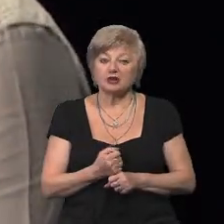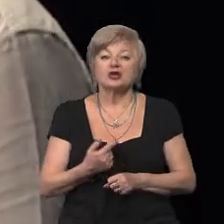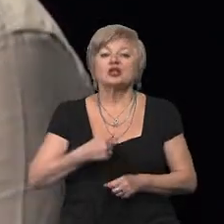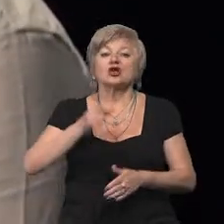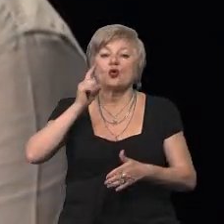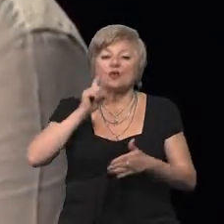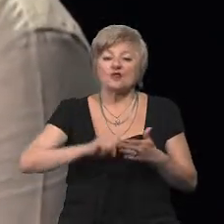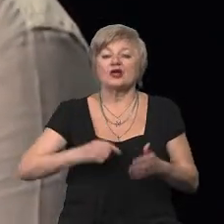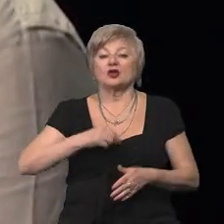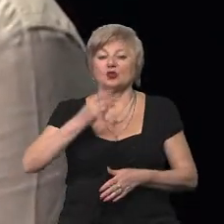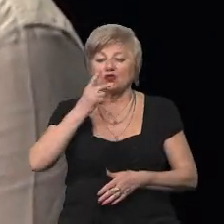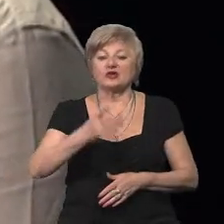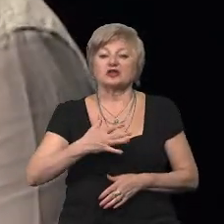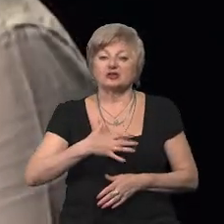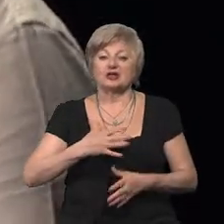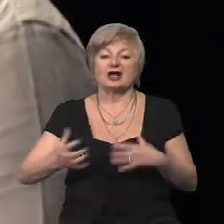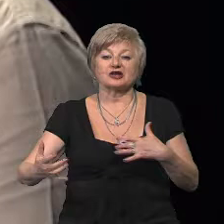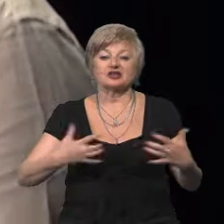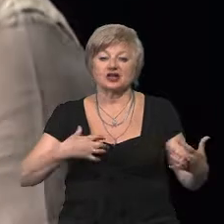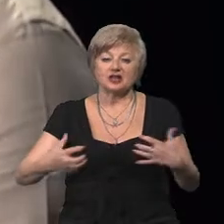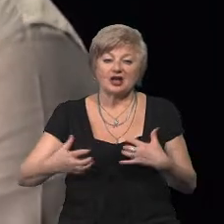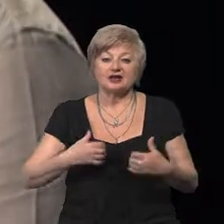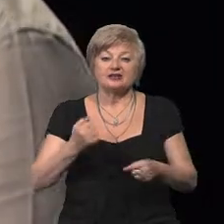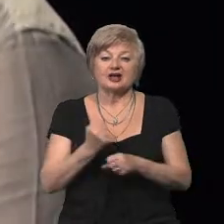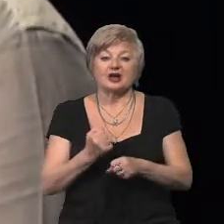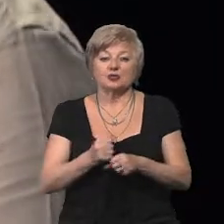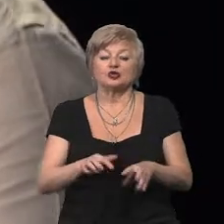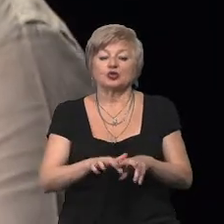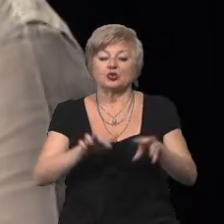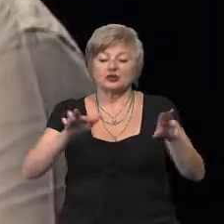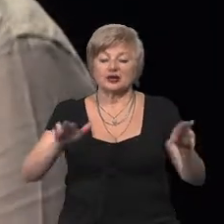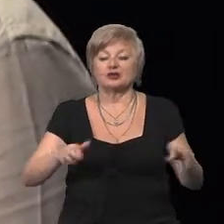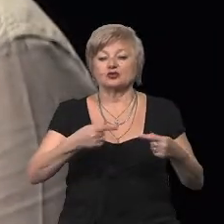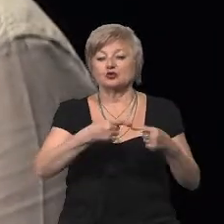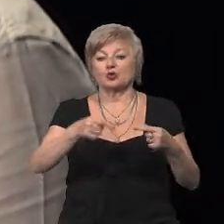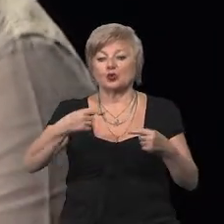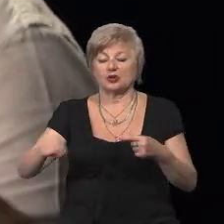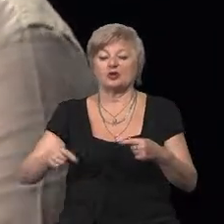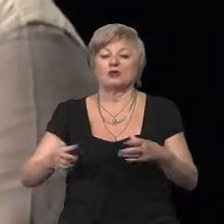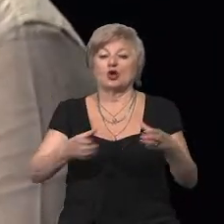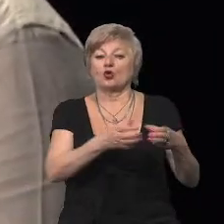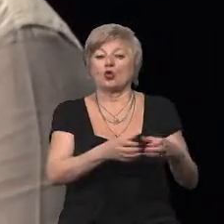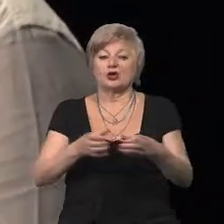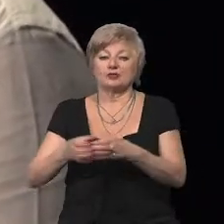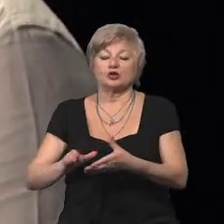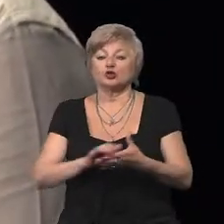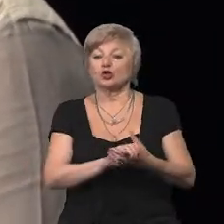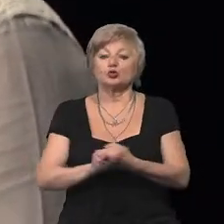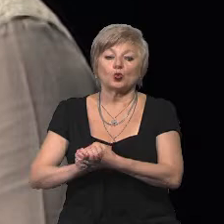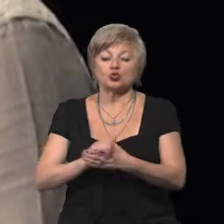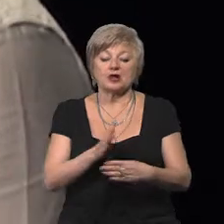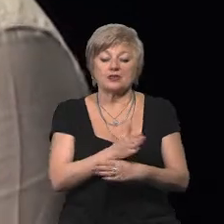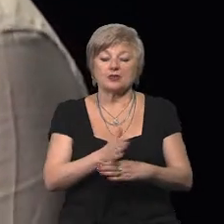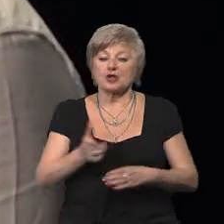и вижу, что наши театры также работают в кооперации с другими коллективами, с другими площадками, дружат между собой.